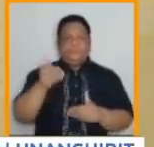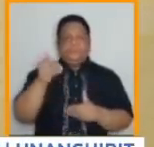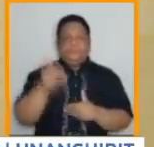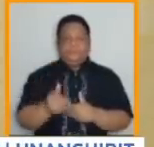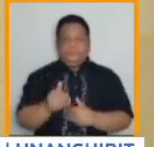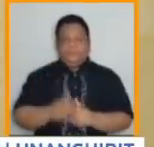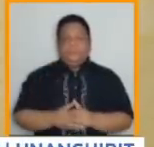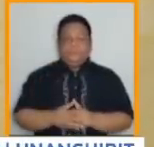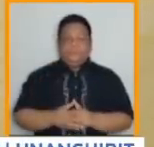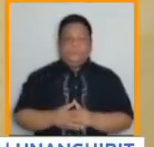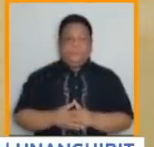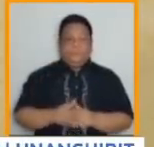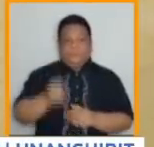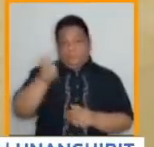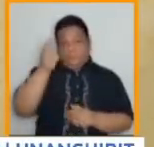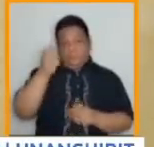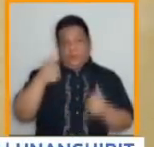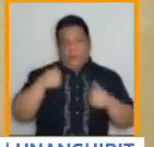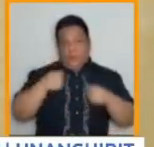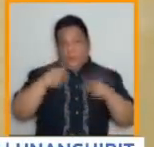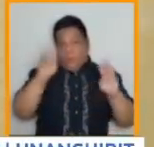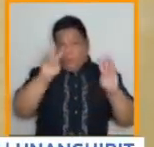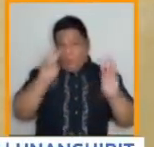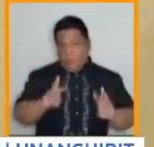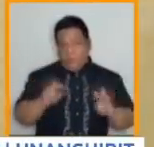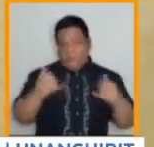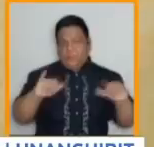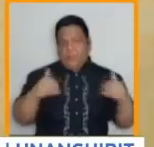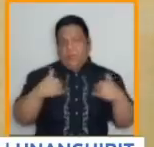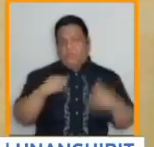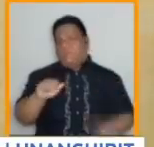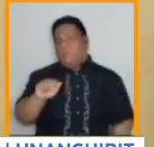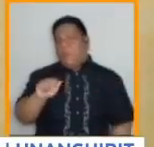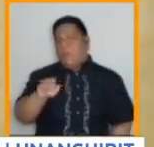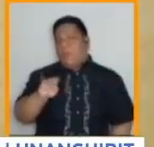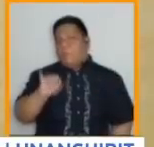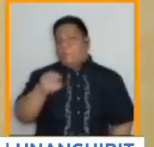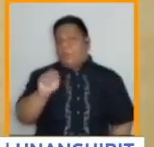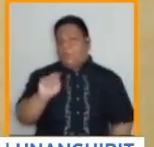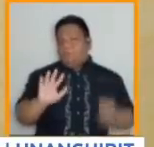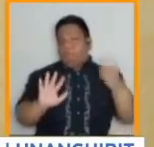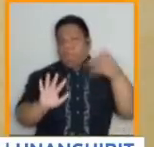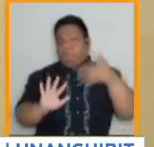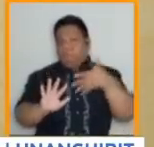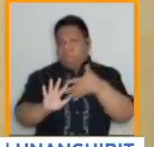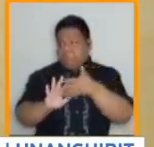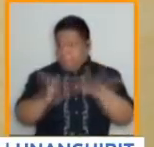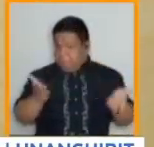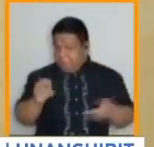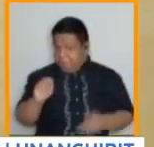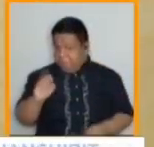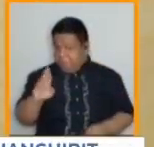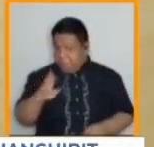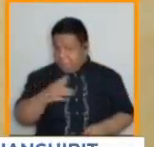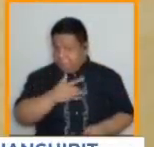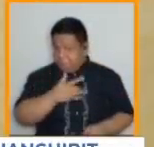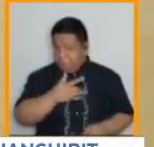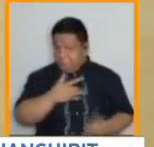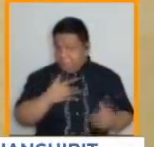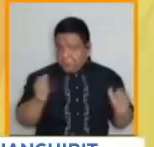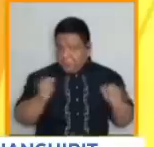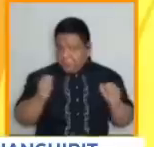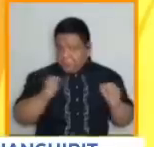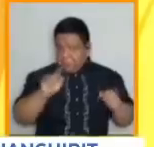amihan at mararamdaman na ba natin sa Metro Manila ang effect nito? Malamig na ba? Alamin na po natin mula sa ating